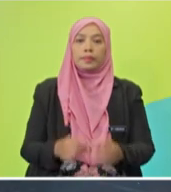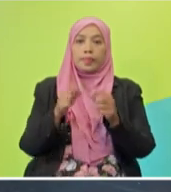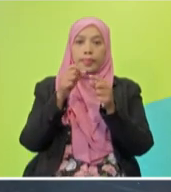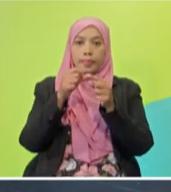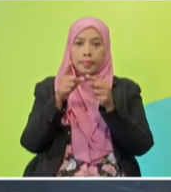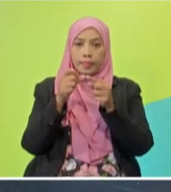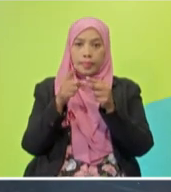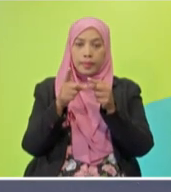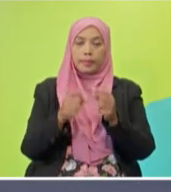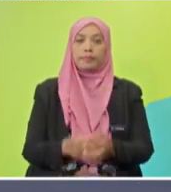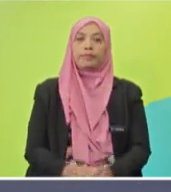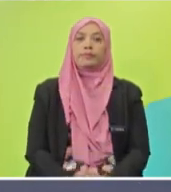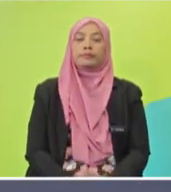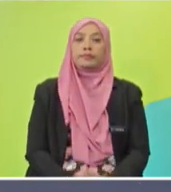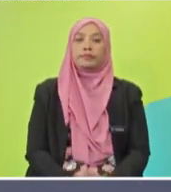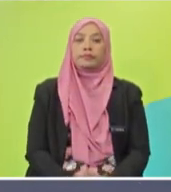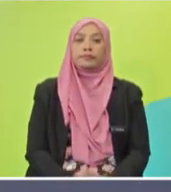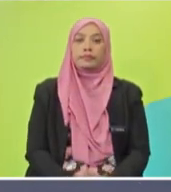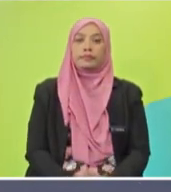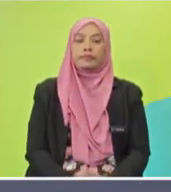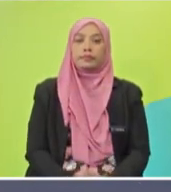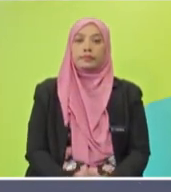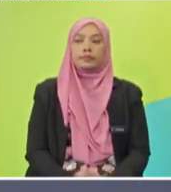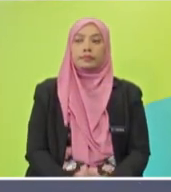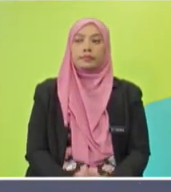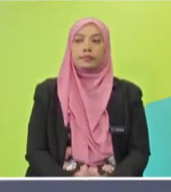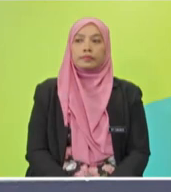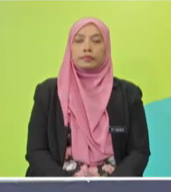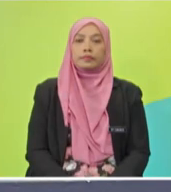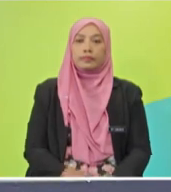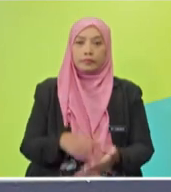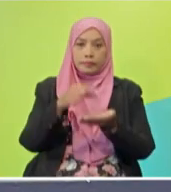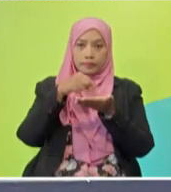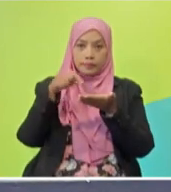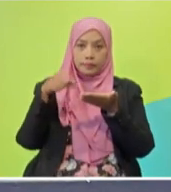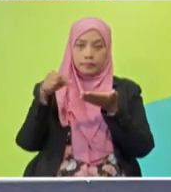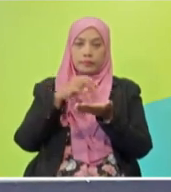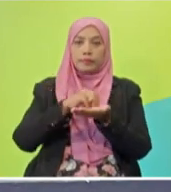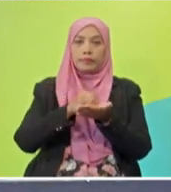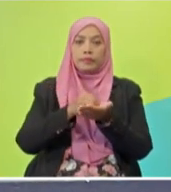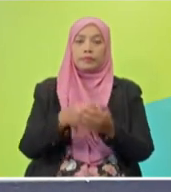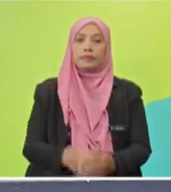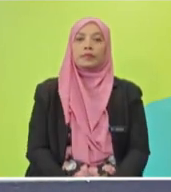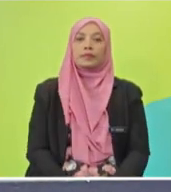ada ni. Yang ni ada 5, yang ni ada 3. Kalau kita tulis dalam bentuk nisbah tu, saya rasa adalah